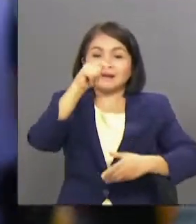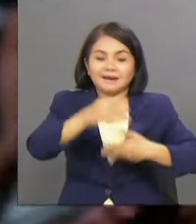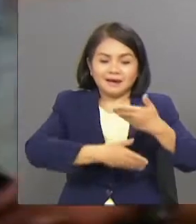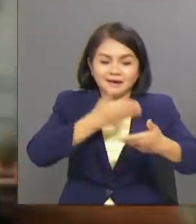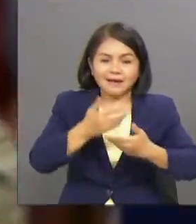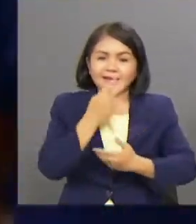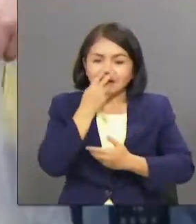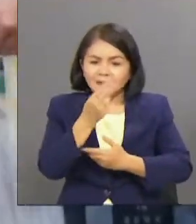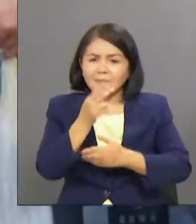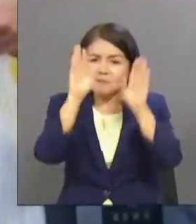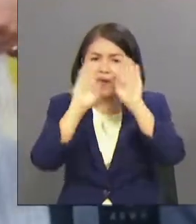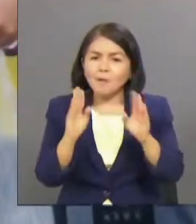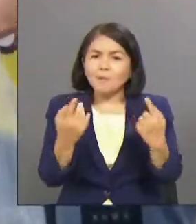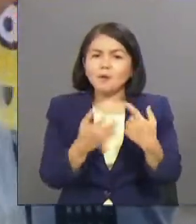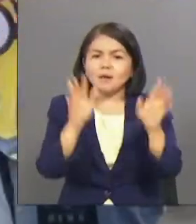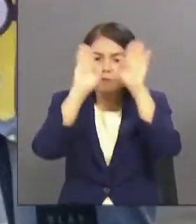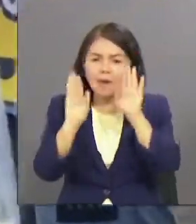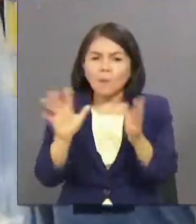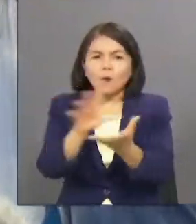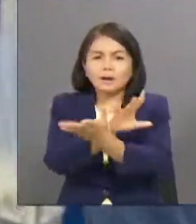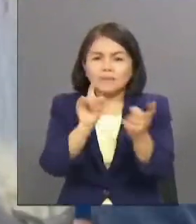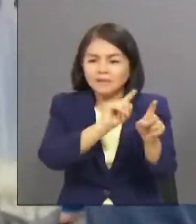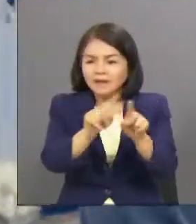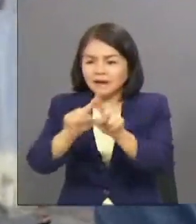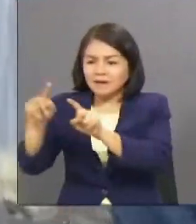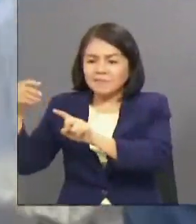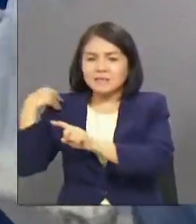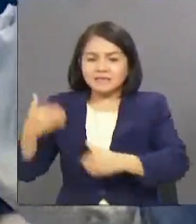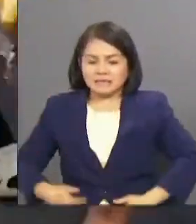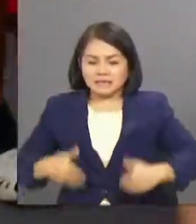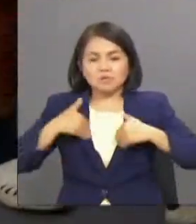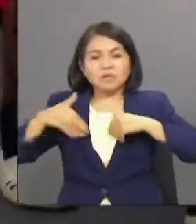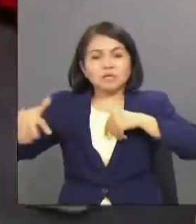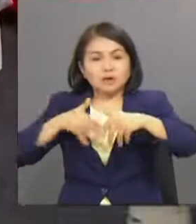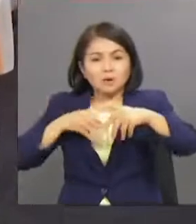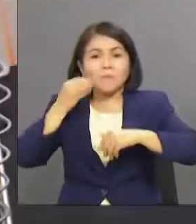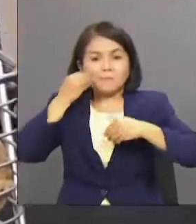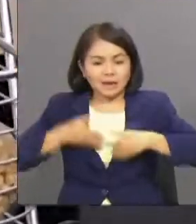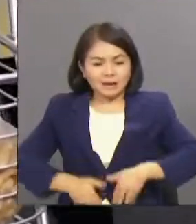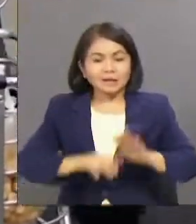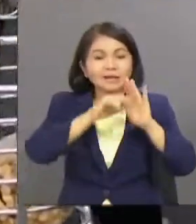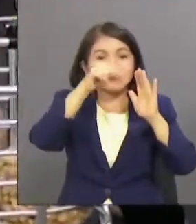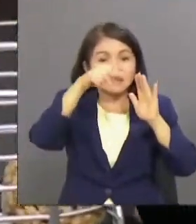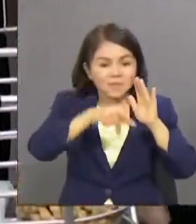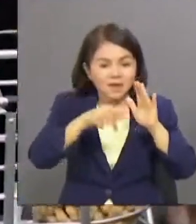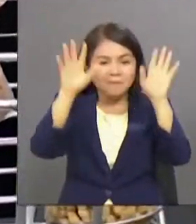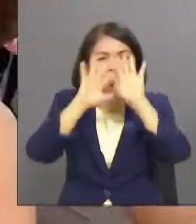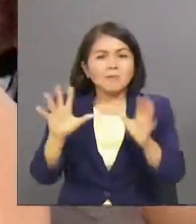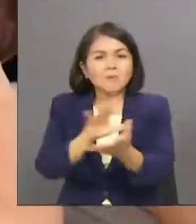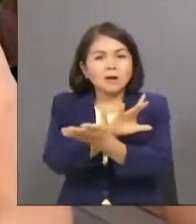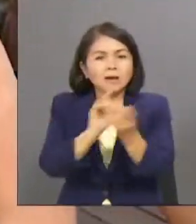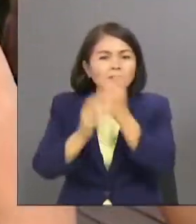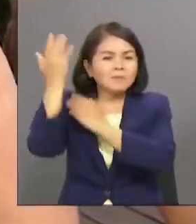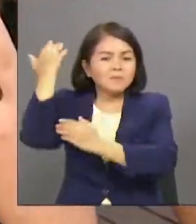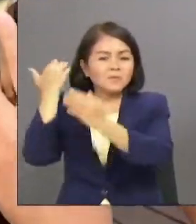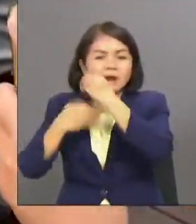ะท้อนถึงความหลากหลายทางศิลปะวัฒนธรรมวิถีชีวิตของคนเมืองแพร่ที่ยังคงอนุรักษ์ความเป็นล้านนาเมื